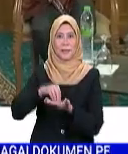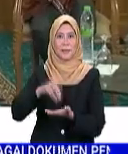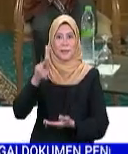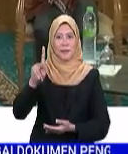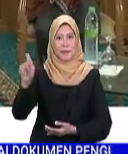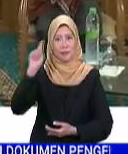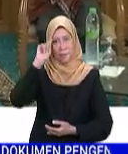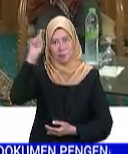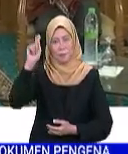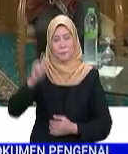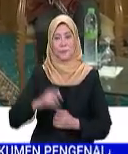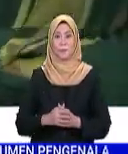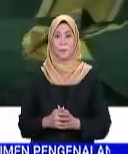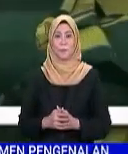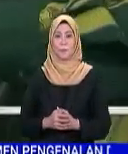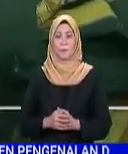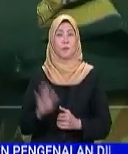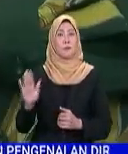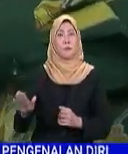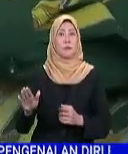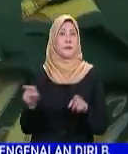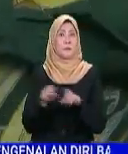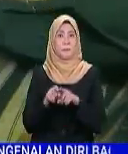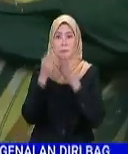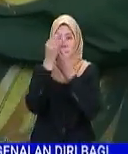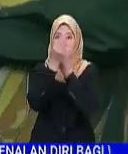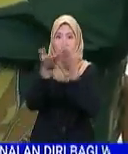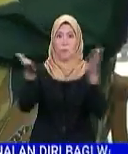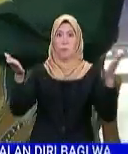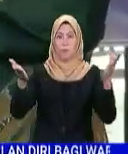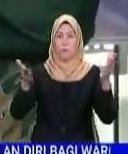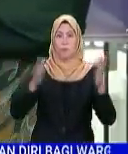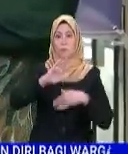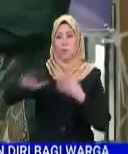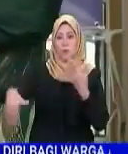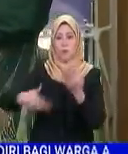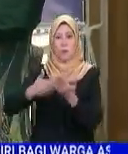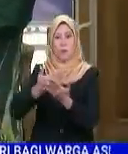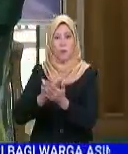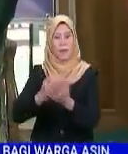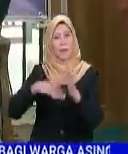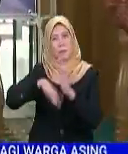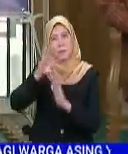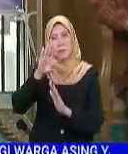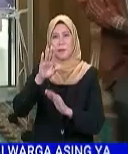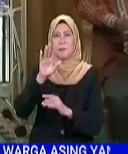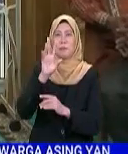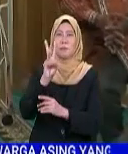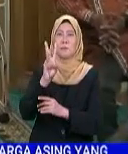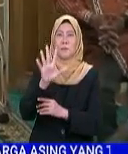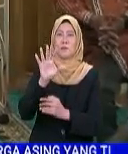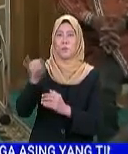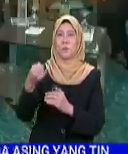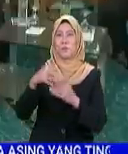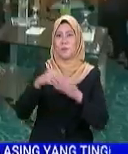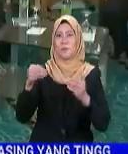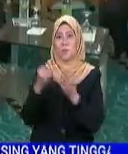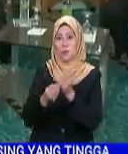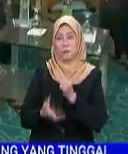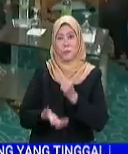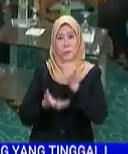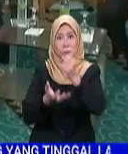Terengganu. Dalam majlis berkenaan, beliau turut mengumumkan secara keseluruhannya lebih RM65 juta